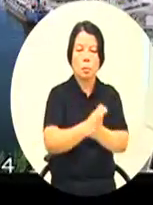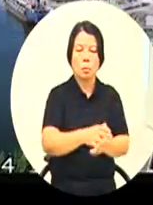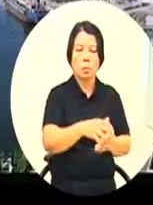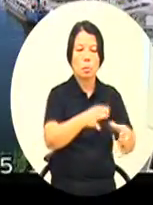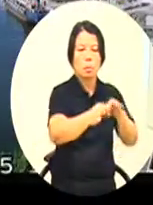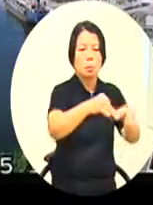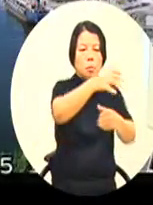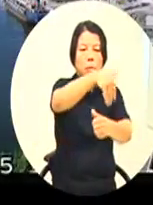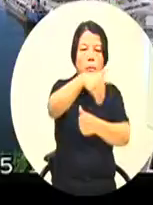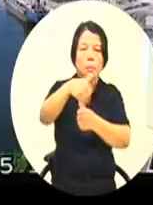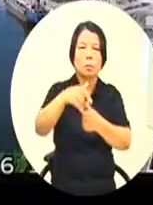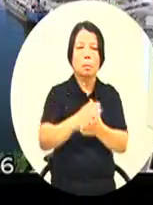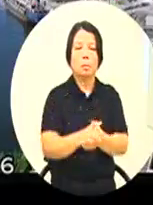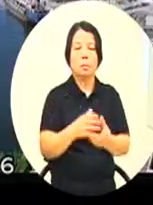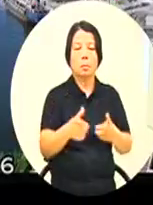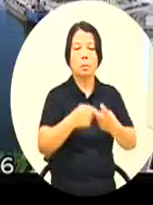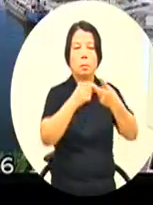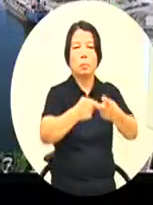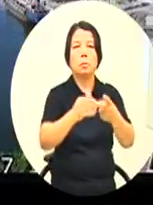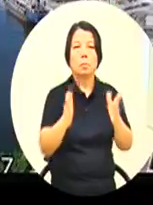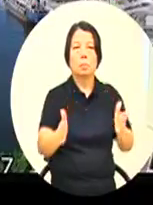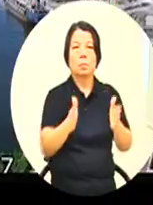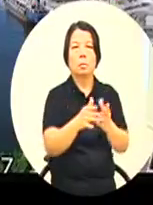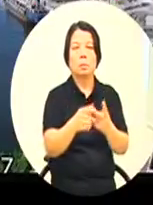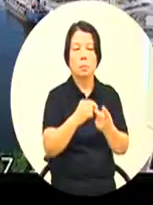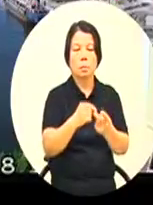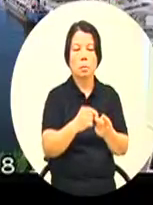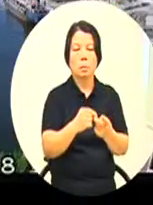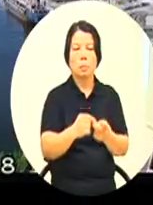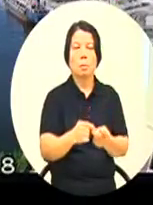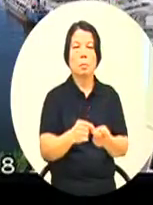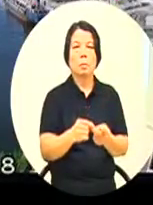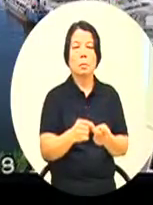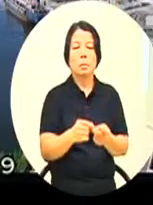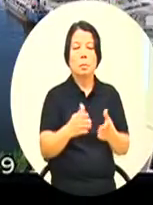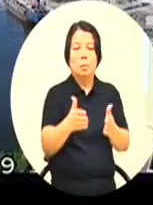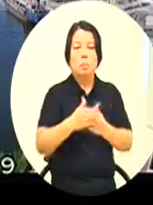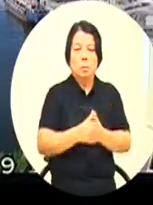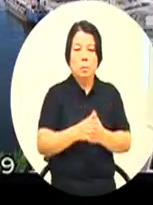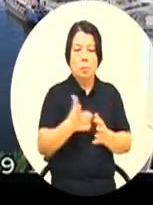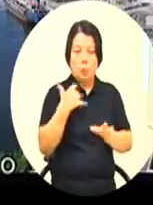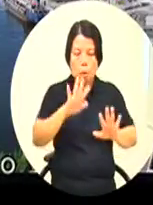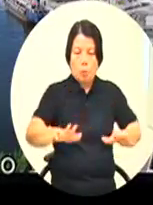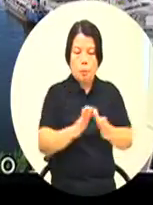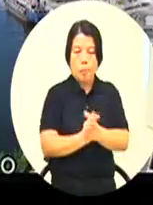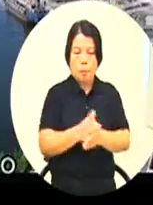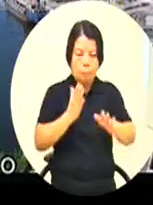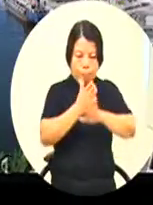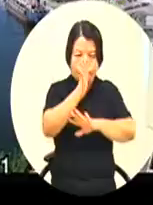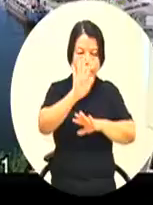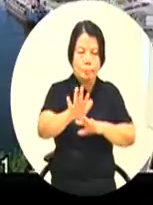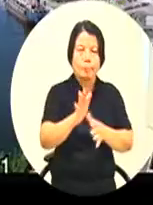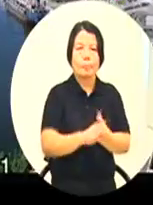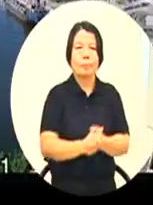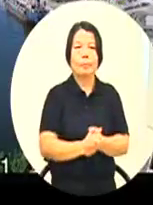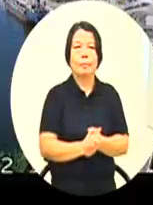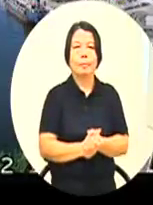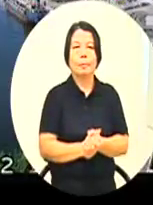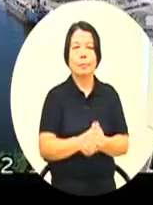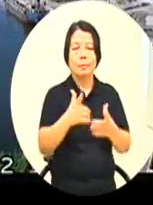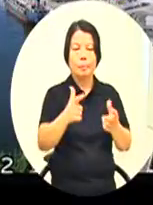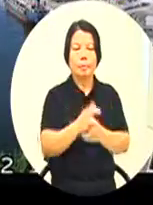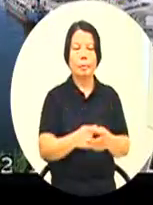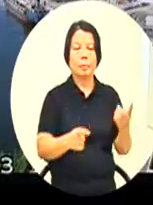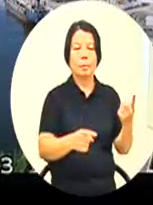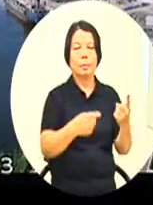前置作业。那第二标工程的进度目前是稳定超前哦，我们也希望能够以